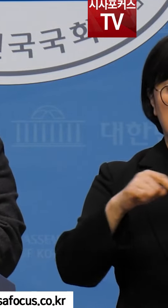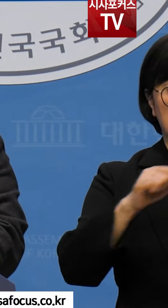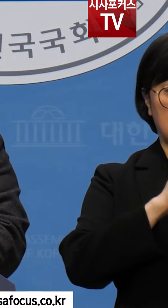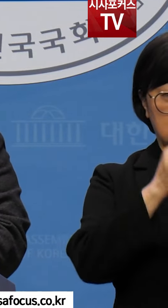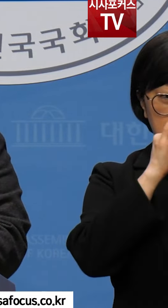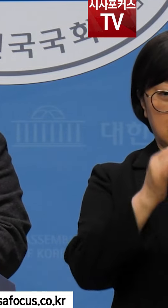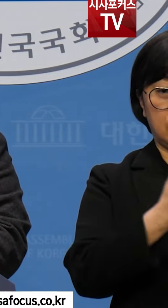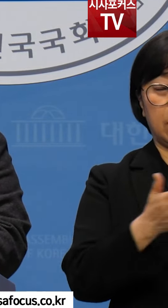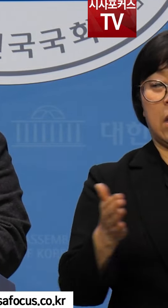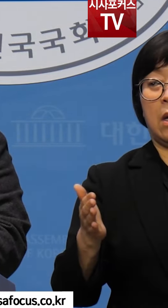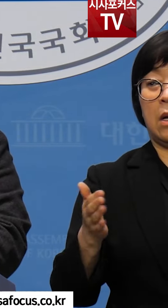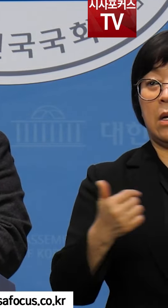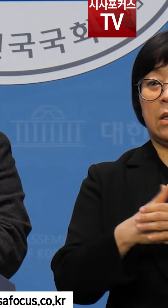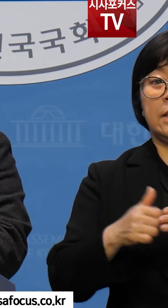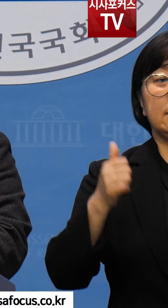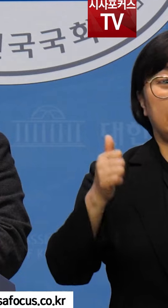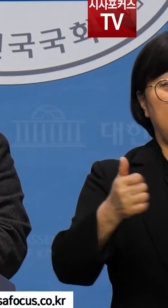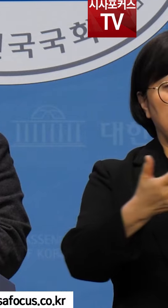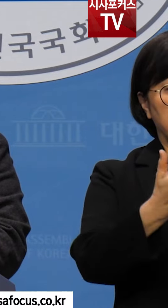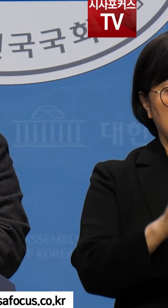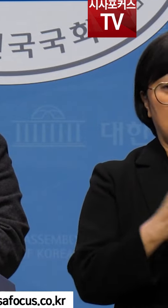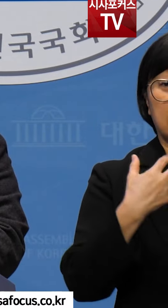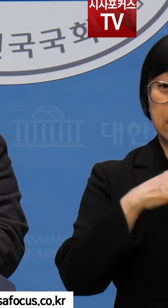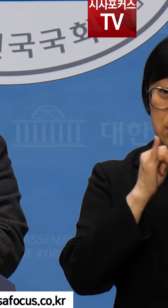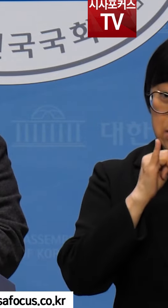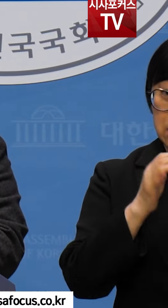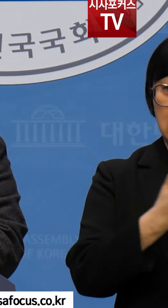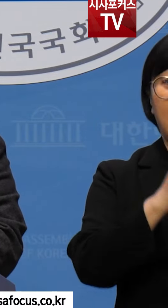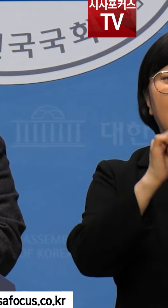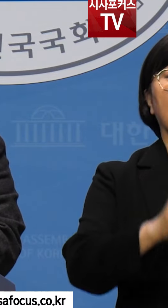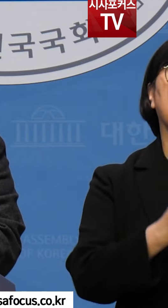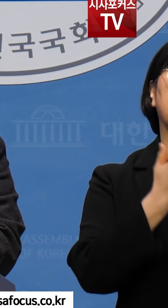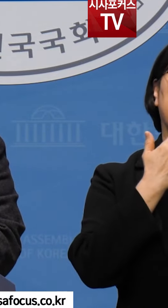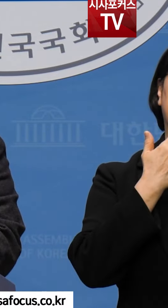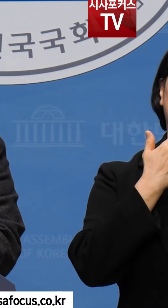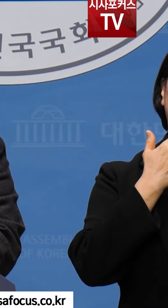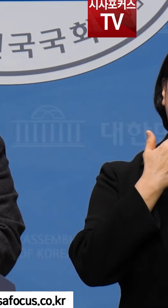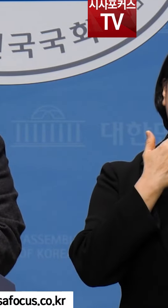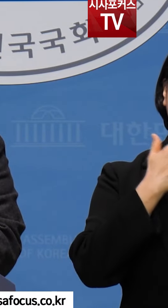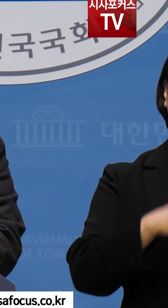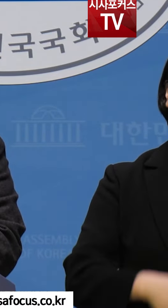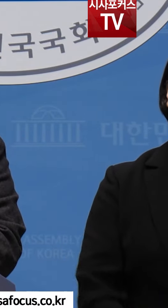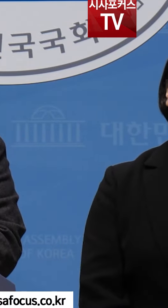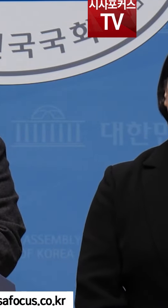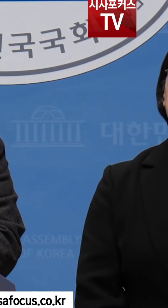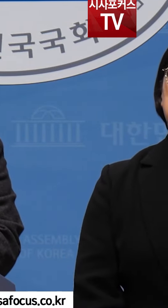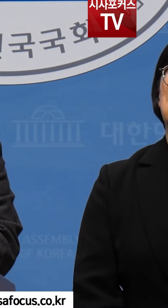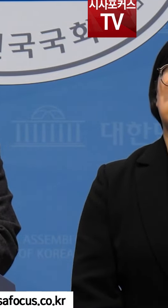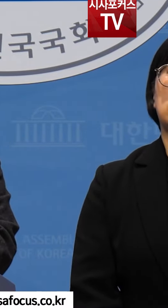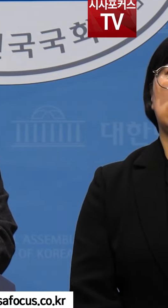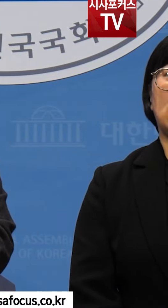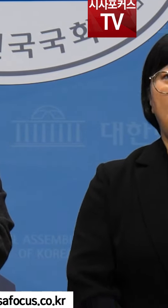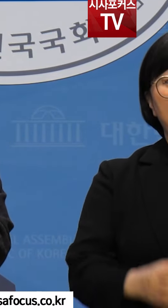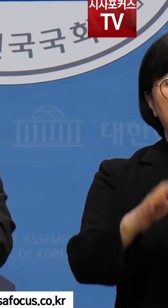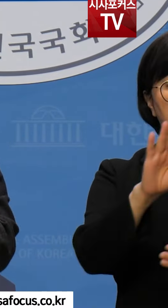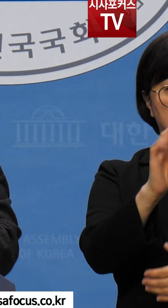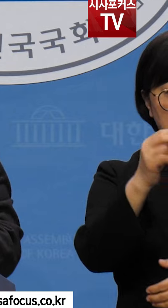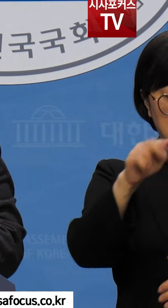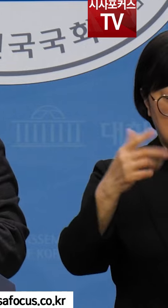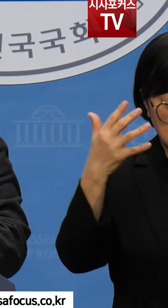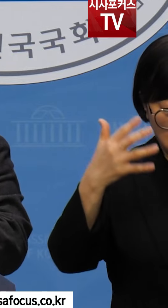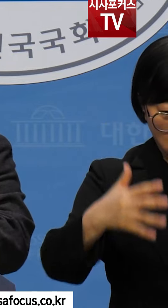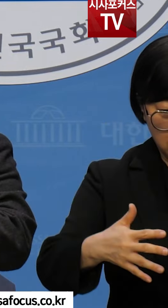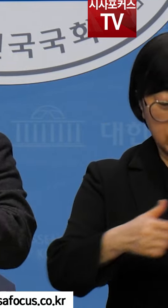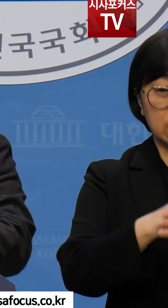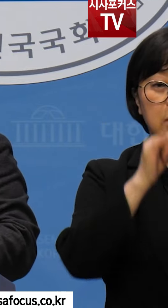분이 재판부가 우려하는 그런 행위를 할 리가 없지 않습니까? 예, 그리고 보석의 조건도 이렇게